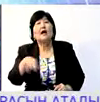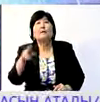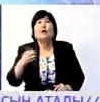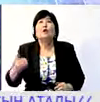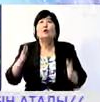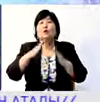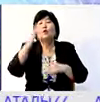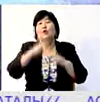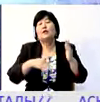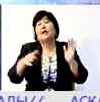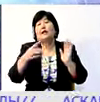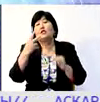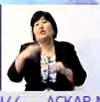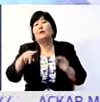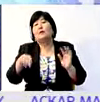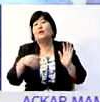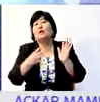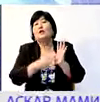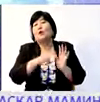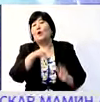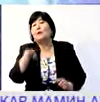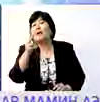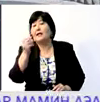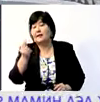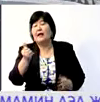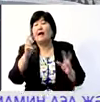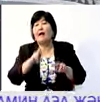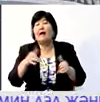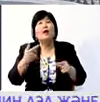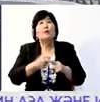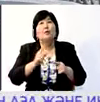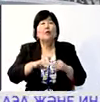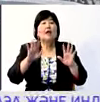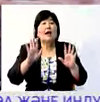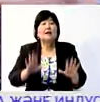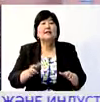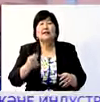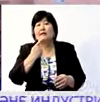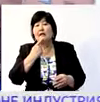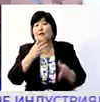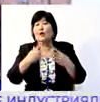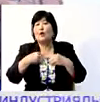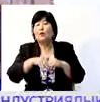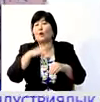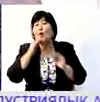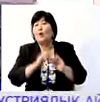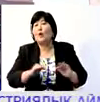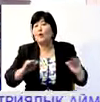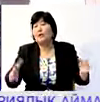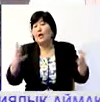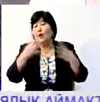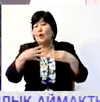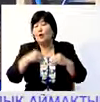тұрғын үй құрылысына 20,9 миллиард теңге қаралды. Бұл ретте жергілікті аз қамтылған отбасылар мен көп балалы